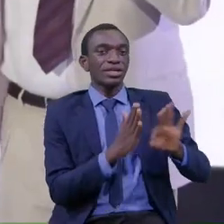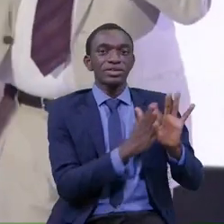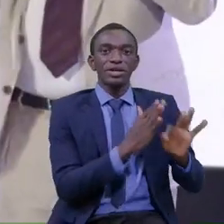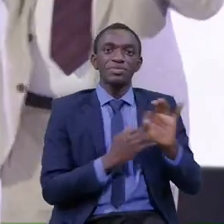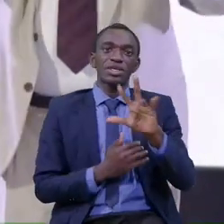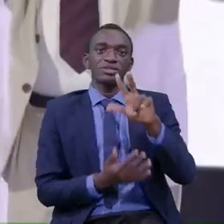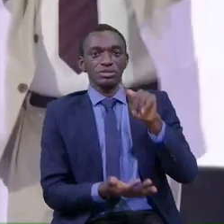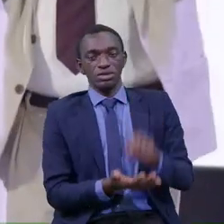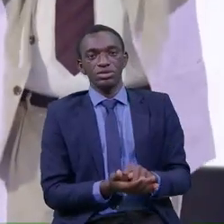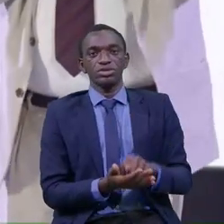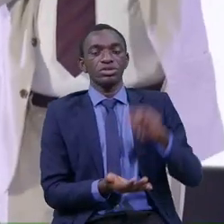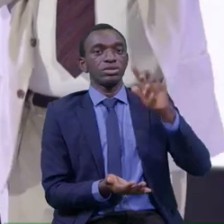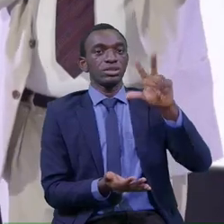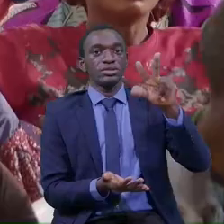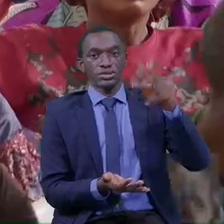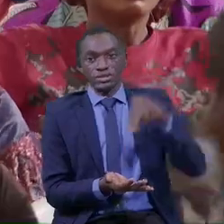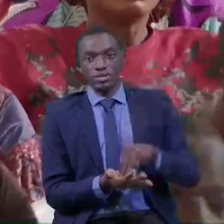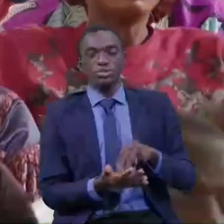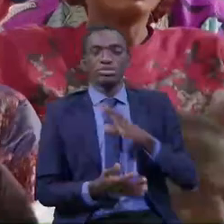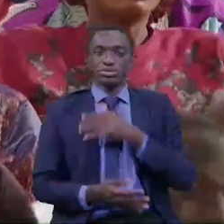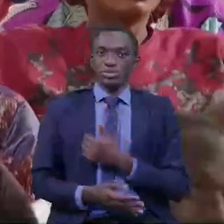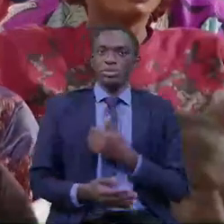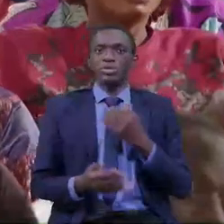baptisés. Ça, c'est l'objectif.